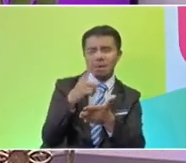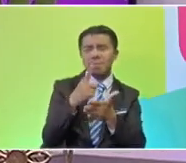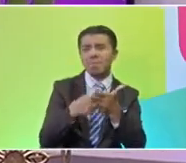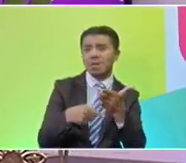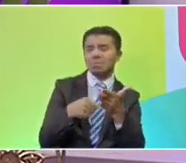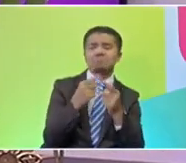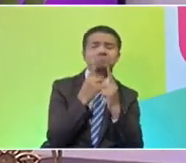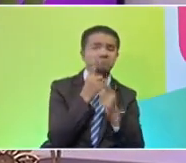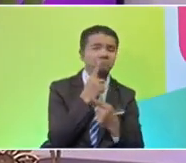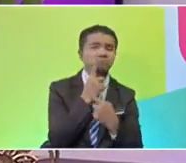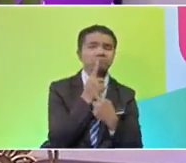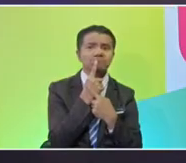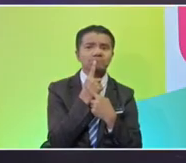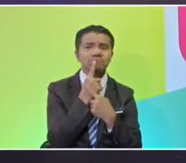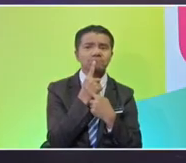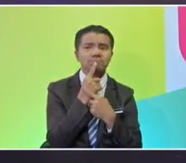ini